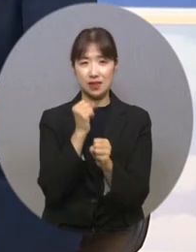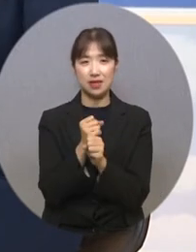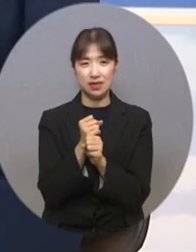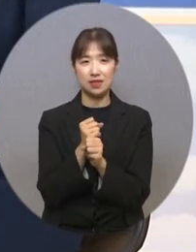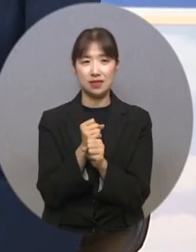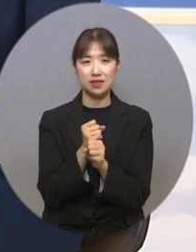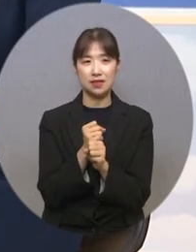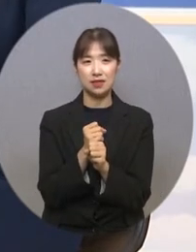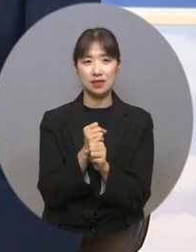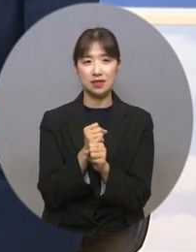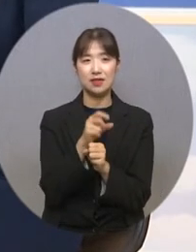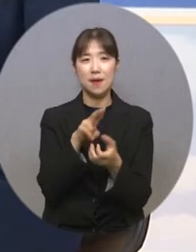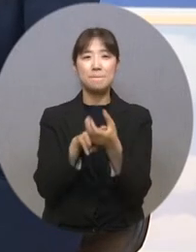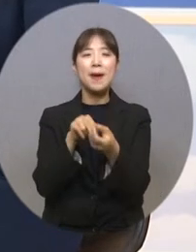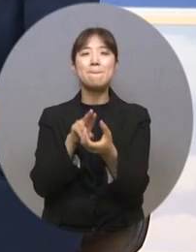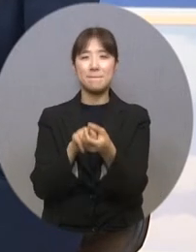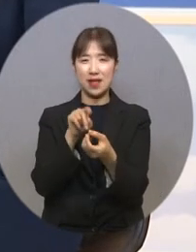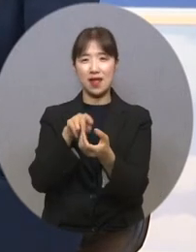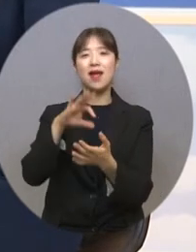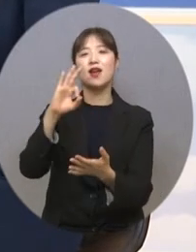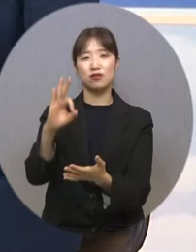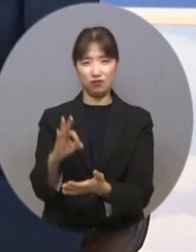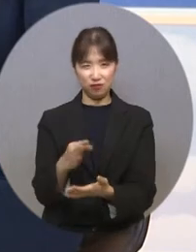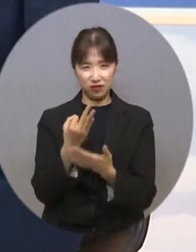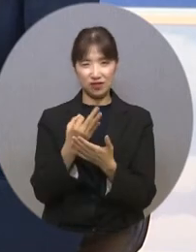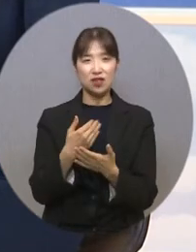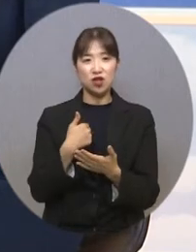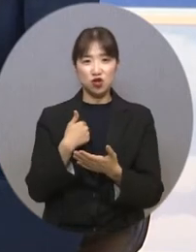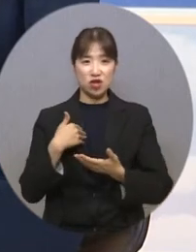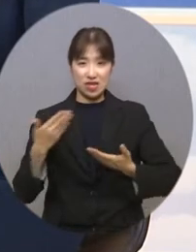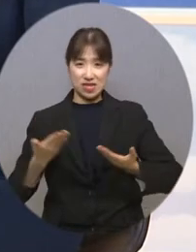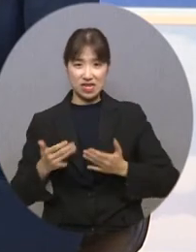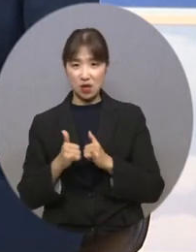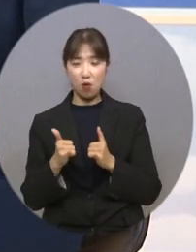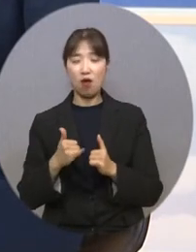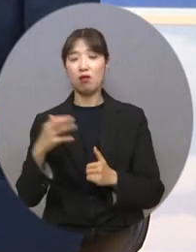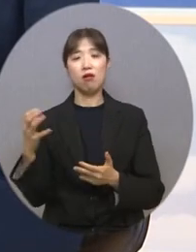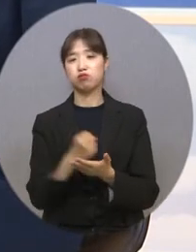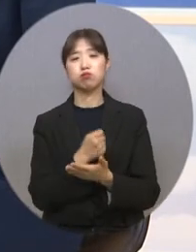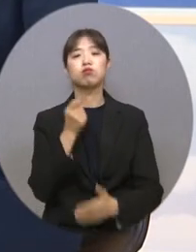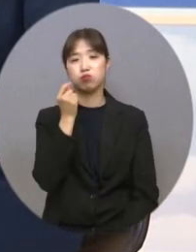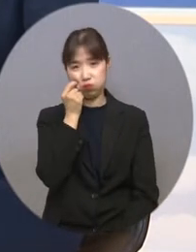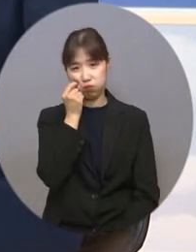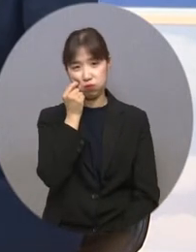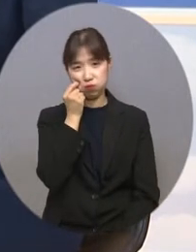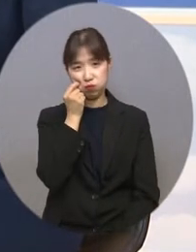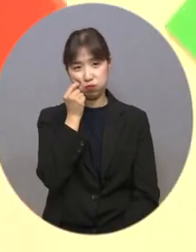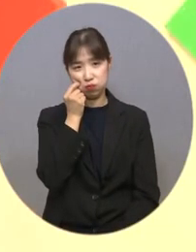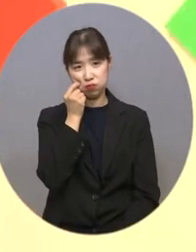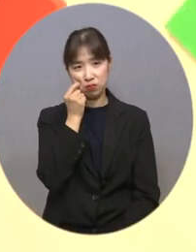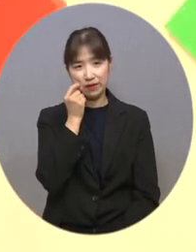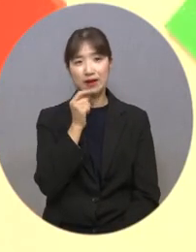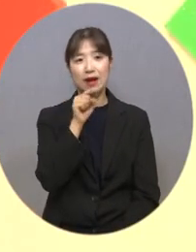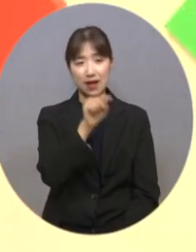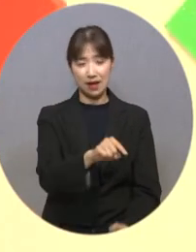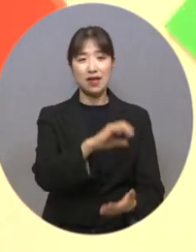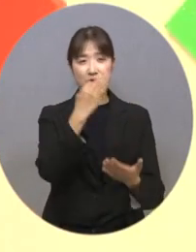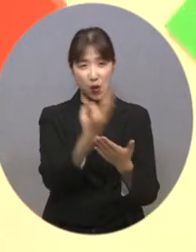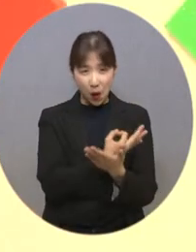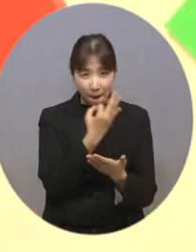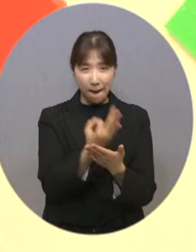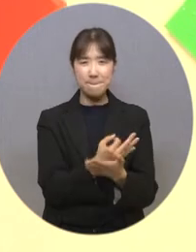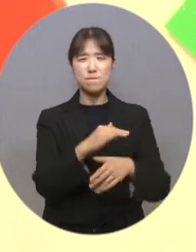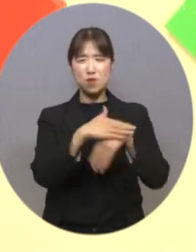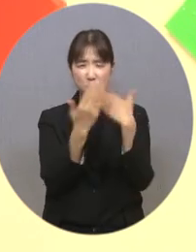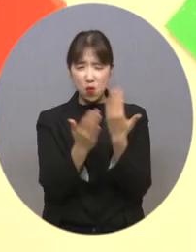장애인들이 생산한 어떤 판매 수익금은 저희 직원들이 가져갈 수가 없습니다. 네. 거기에 나오는 모든 어떤